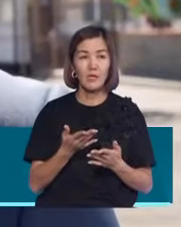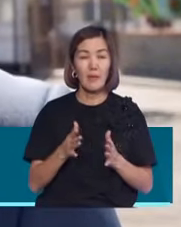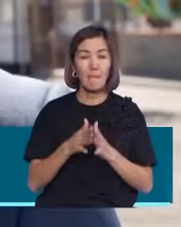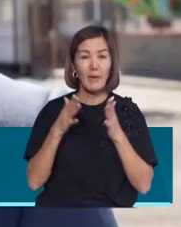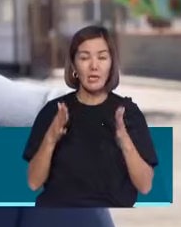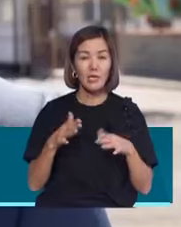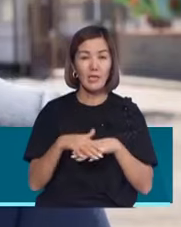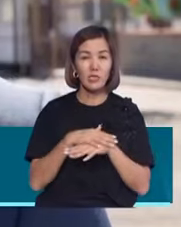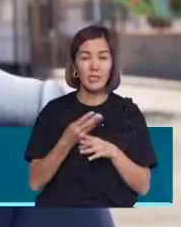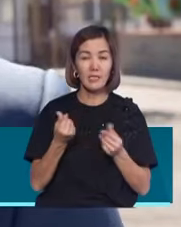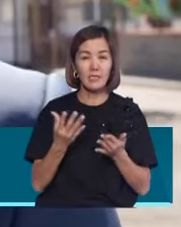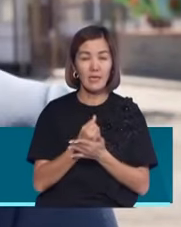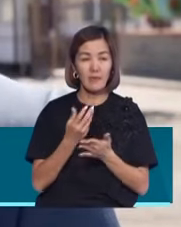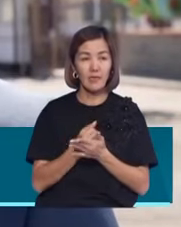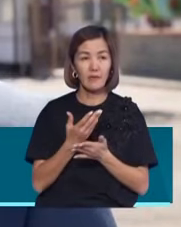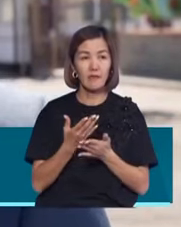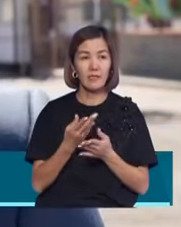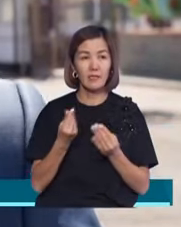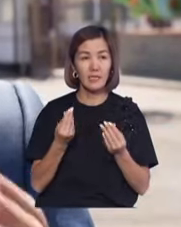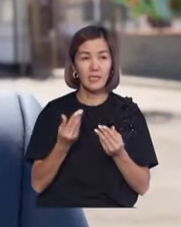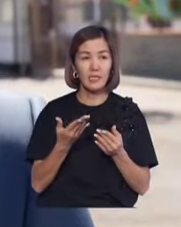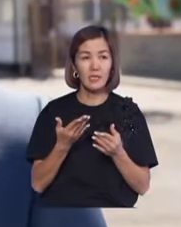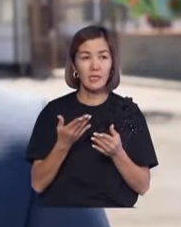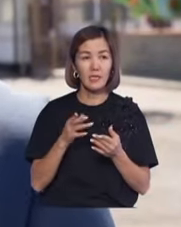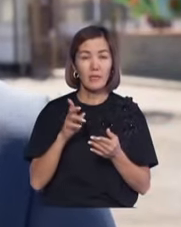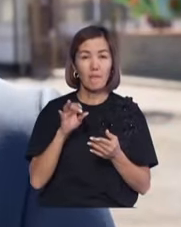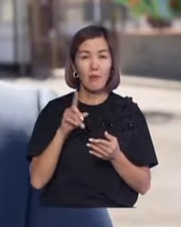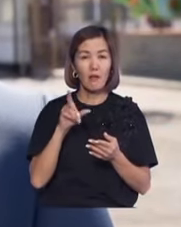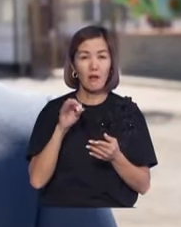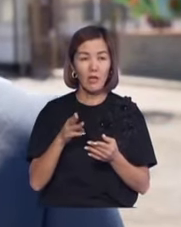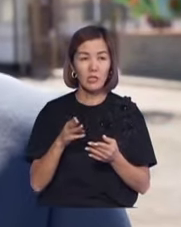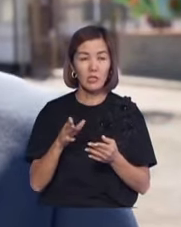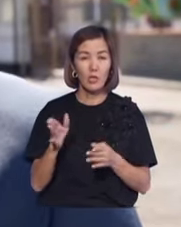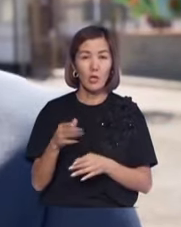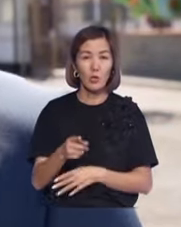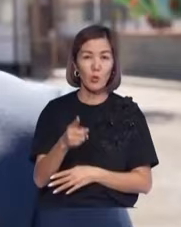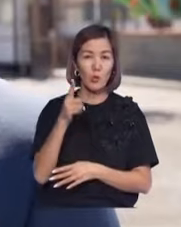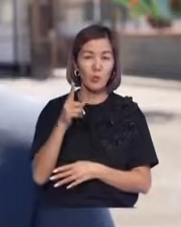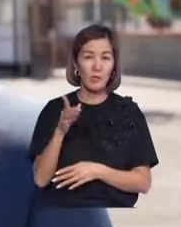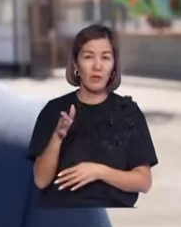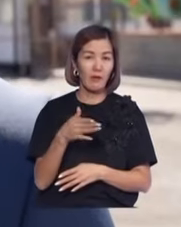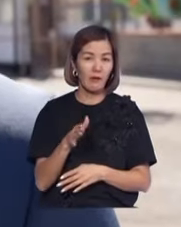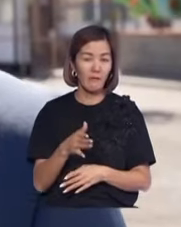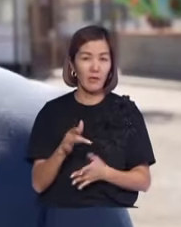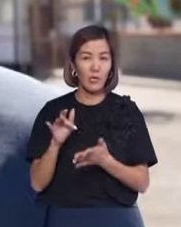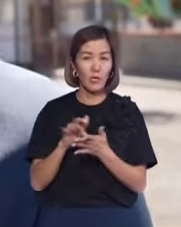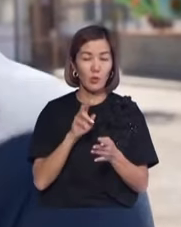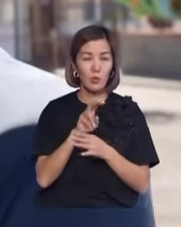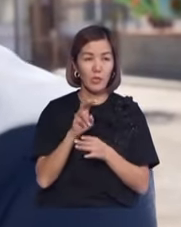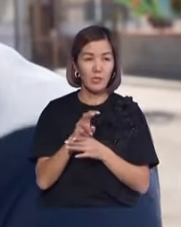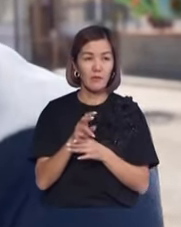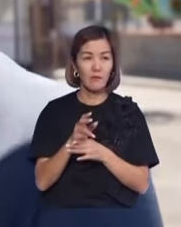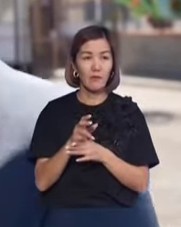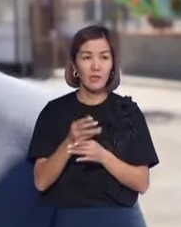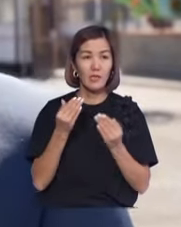часть населения зарабатывает деньги за счет Балхаша. Это ловля рыбы и приток туристов. В данный